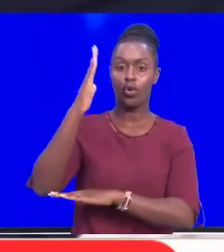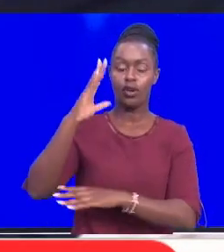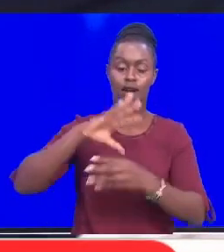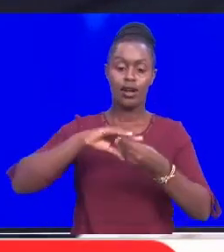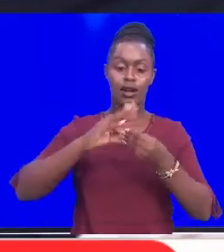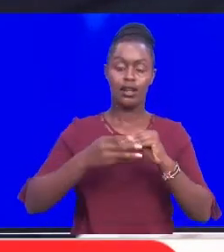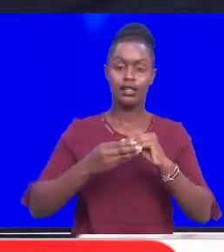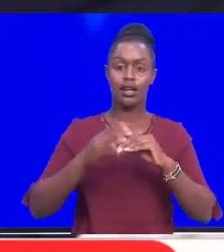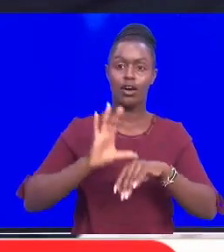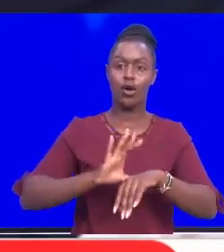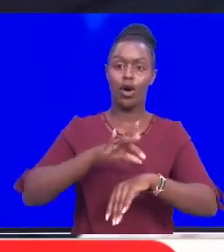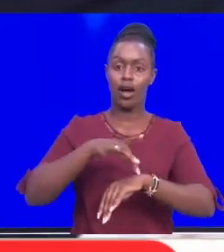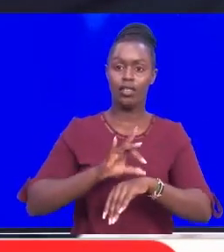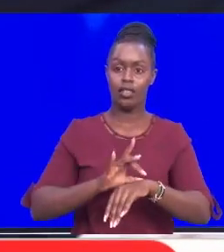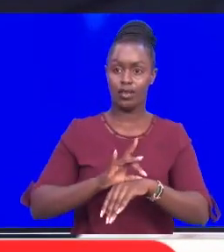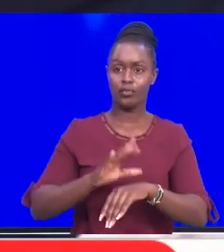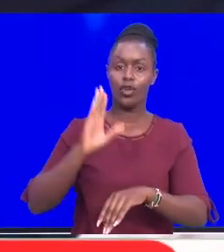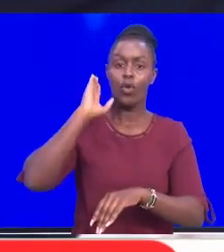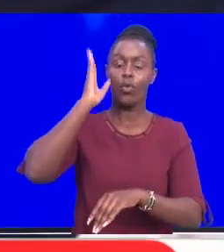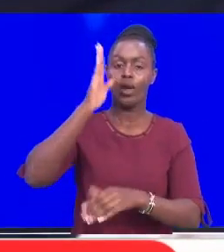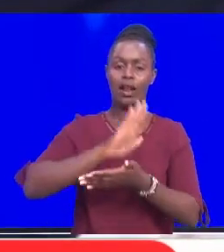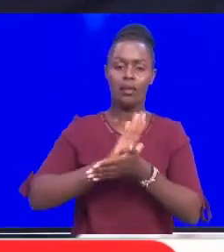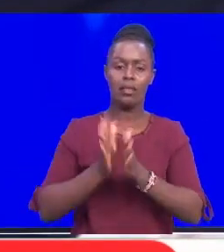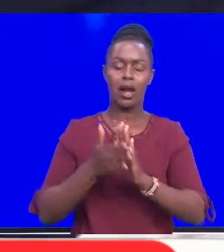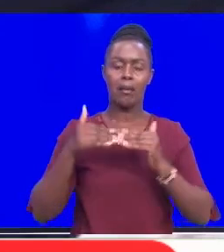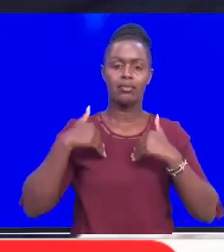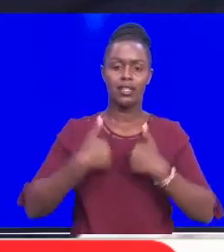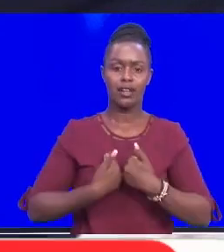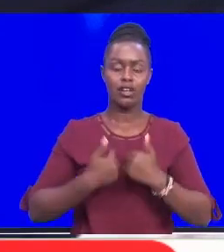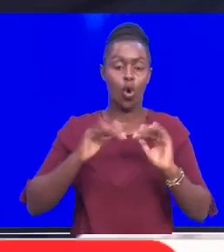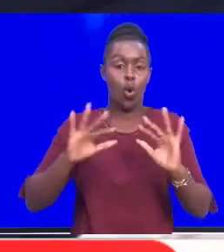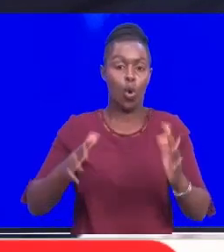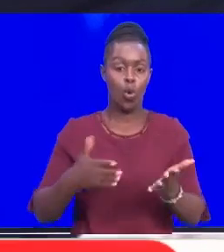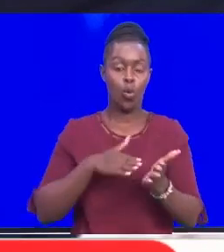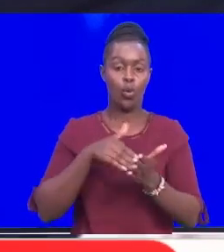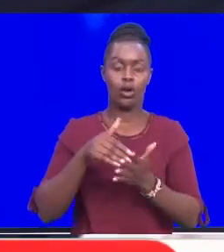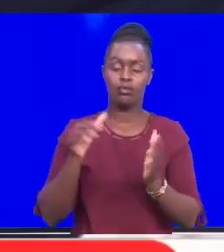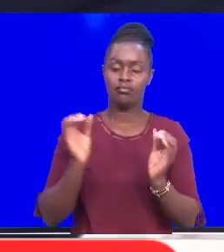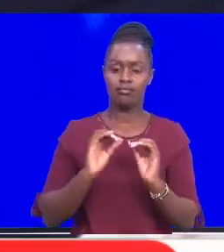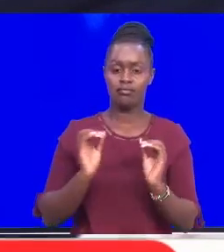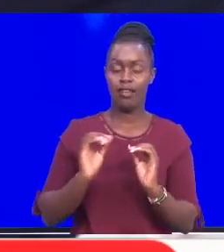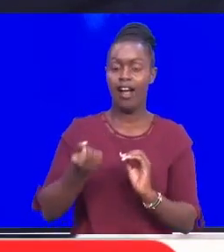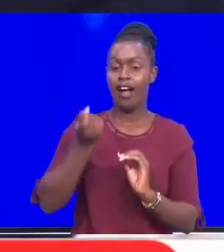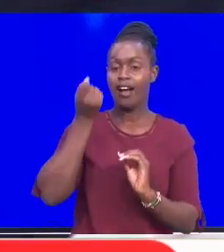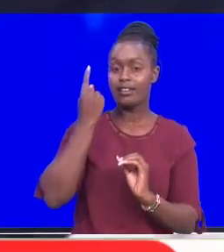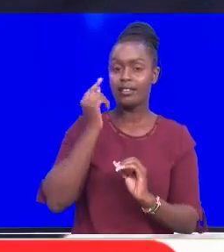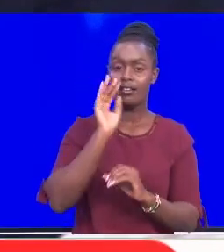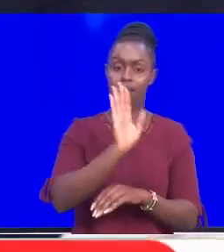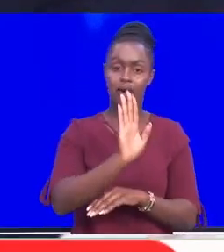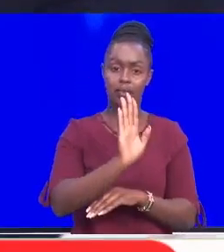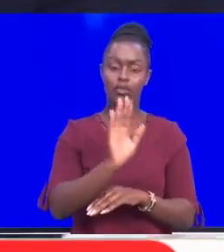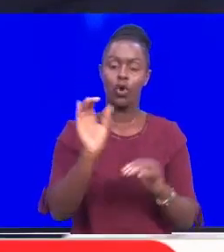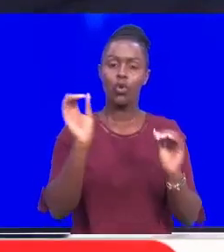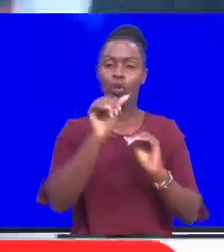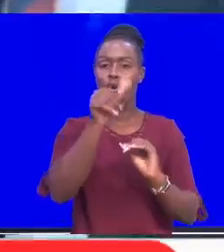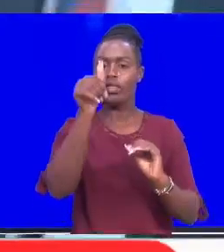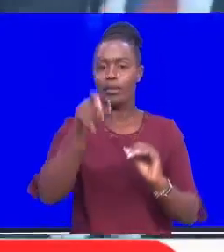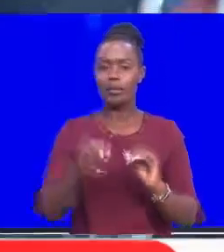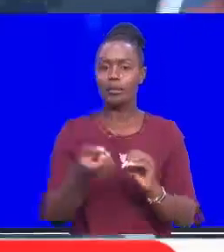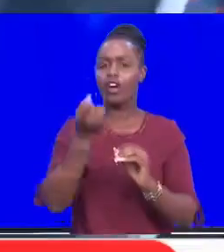earth. He will not grow tired or weary, and his understanding no one can